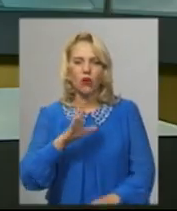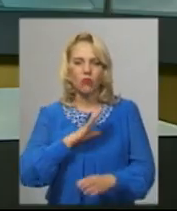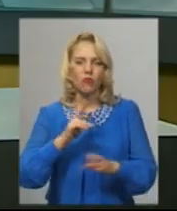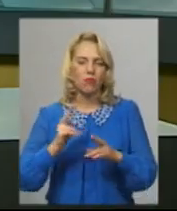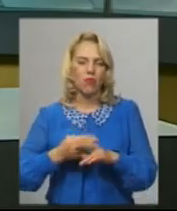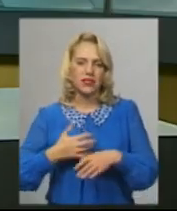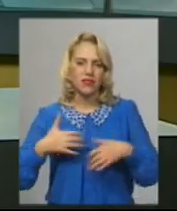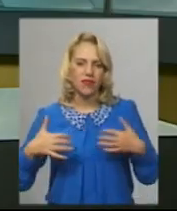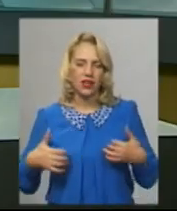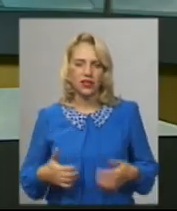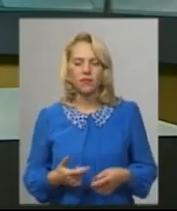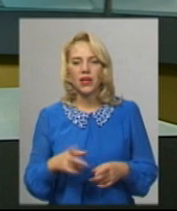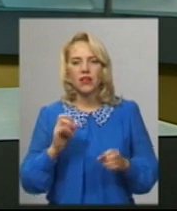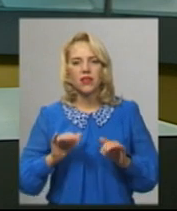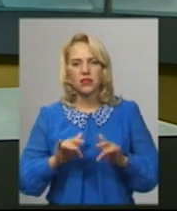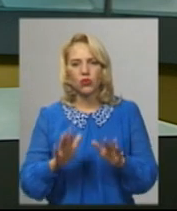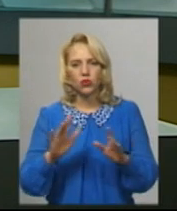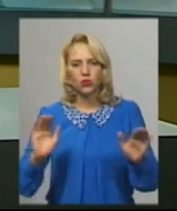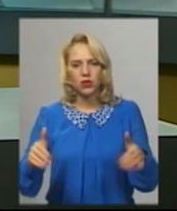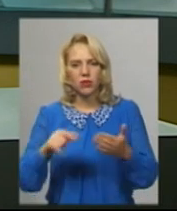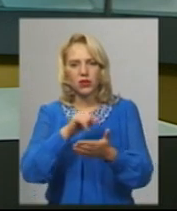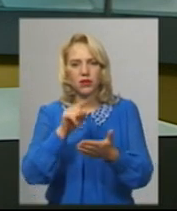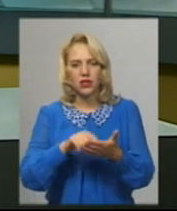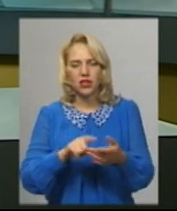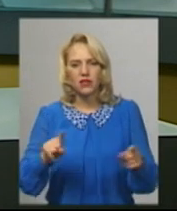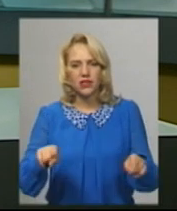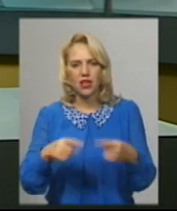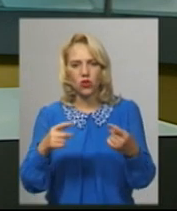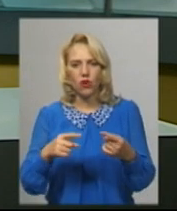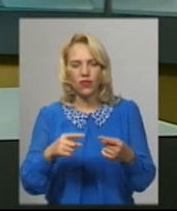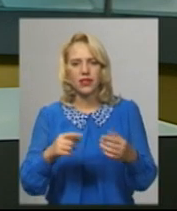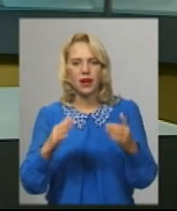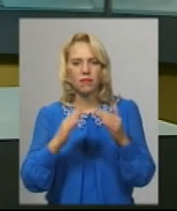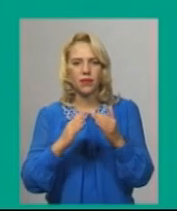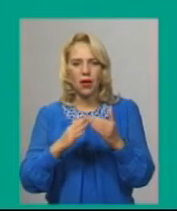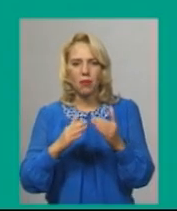Анастасія Козак додає, на заході підійматимуть питання встановлення притулку для котів у Хмельницькому.